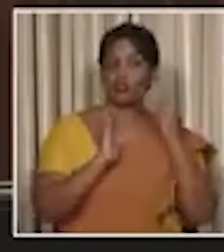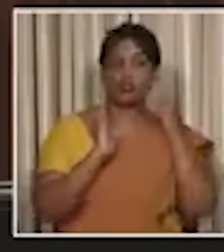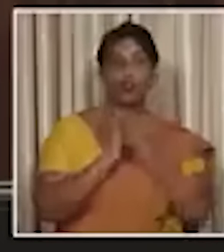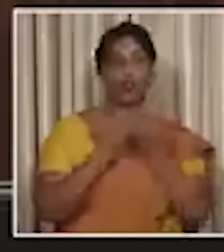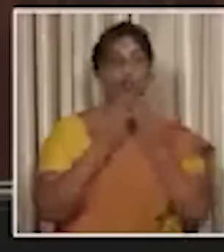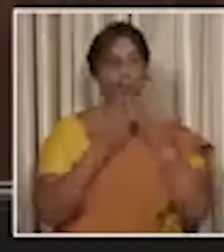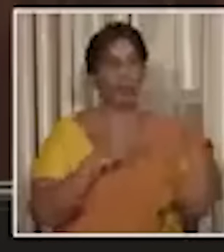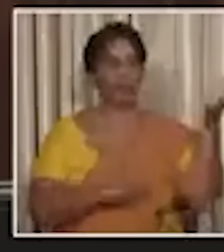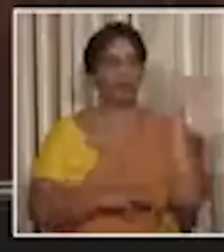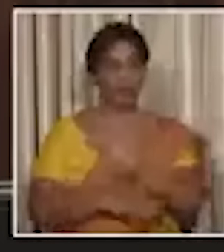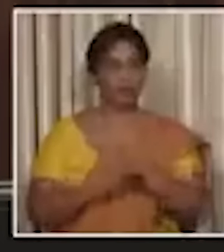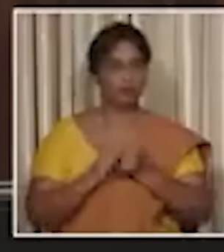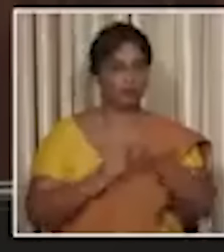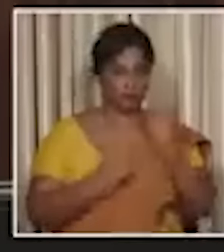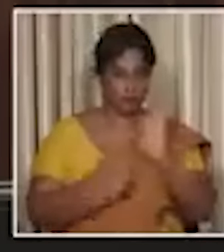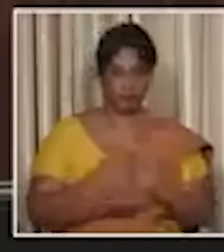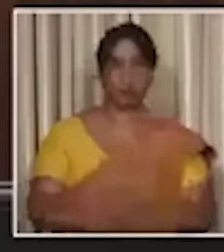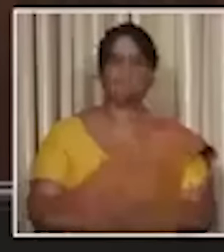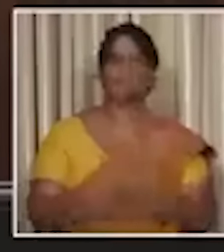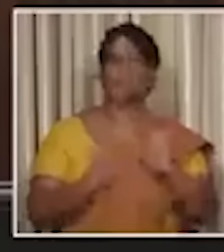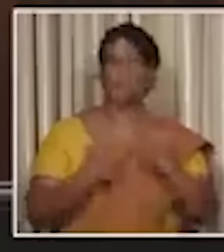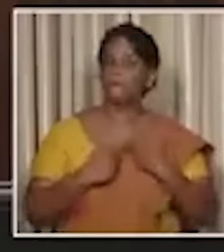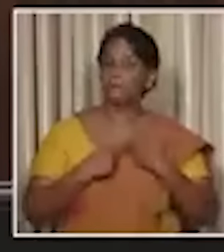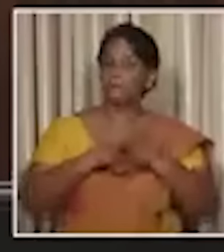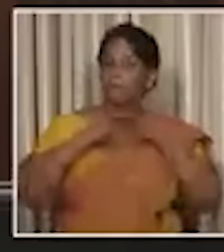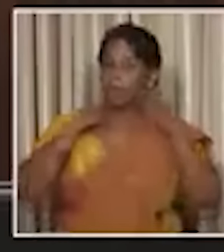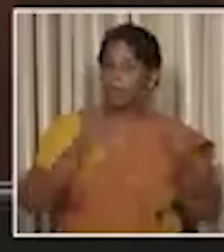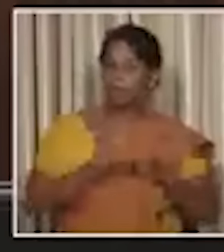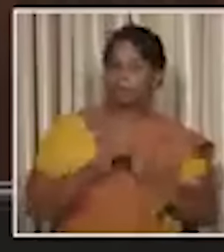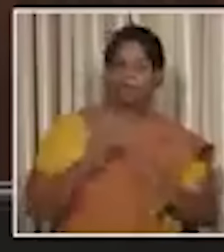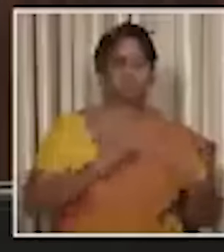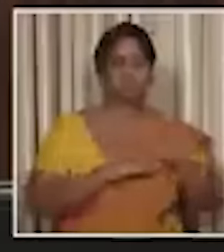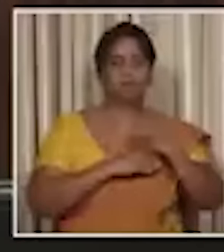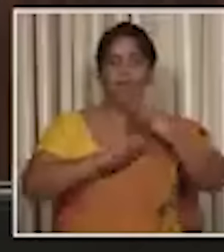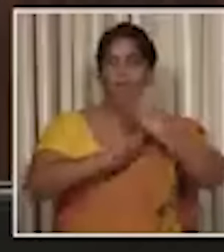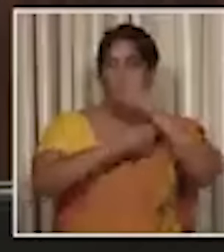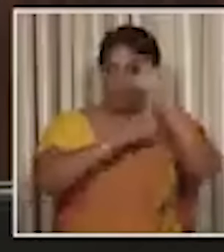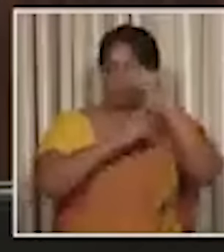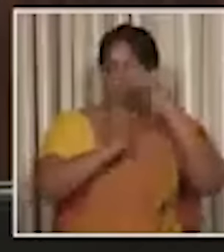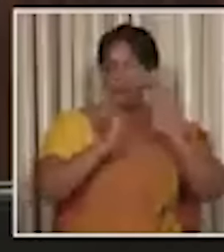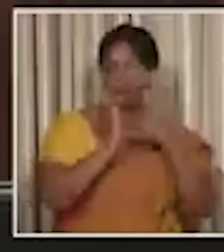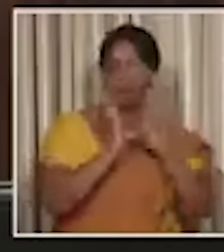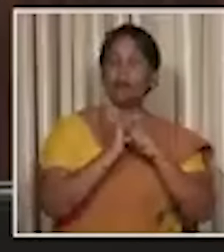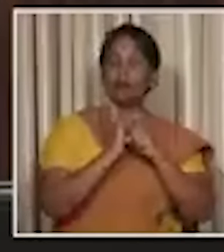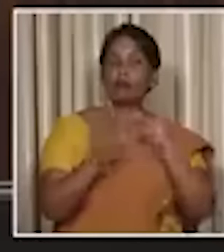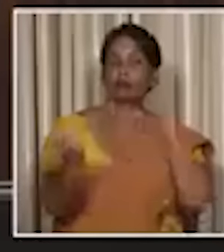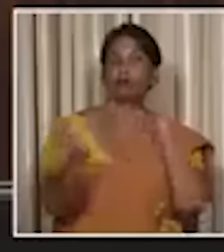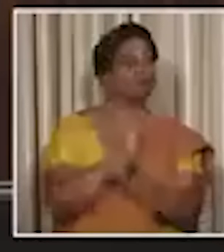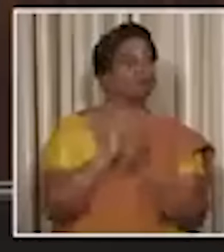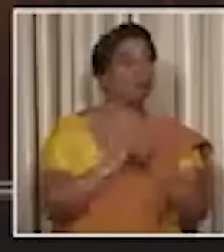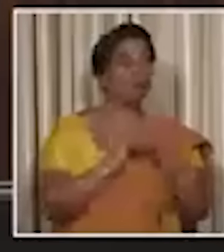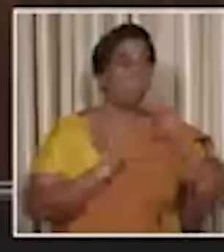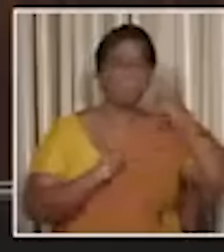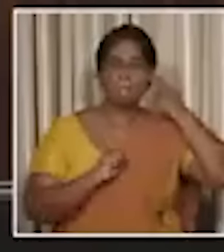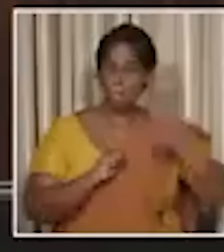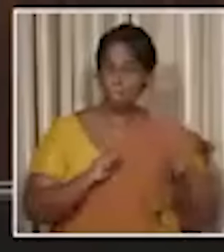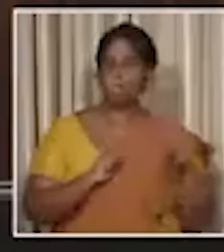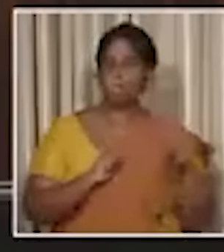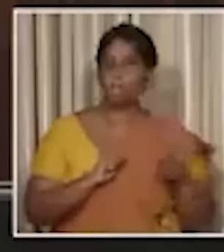முகம் கொடுக்கின்றார்கள். என அவர்களுக்கு அவர்களை பாதுகாக்க, கர்ப்பிணி தாய்மார்களை பாதுகாப்பதற்கான போசாக்கு உணவை வழங்குவதற்கான வேலை